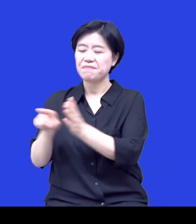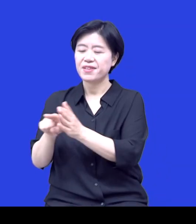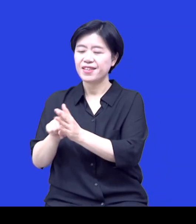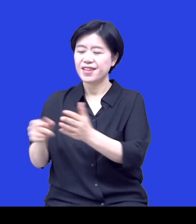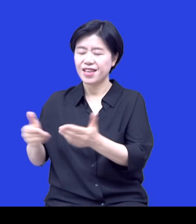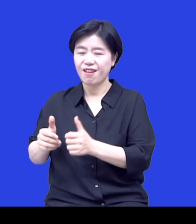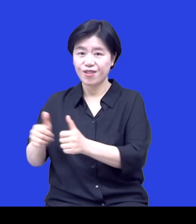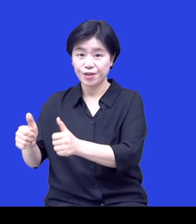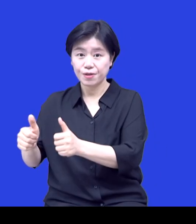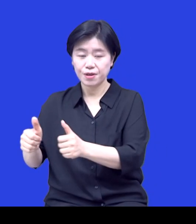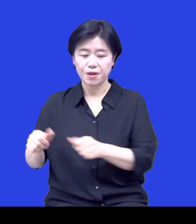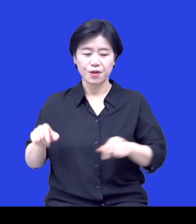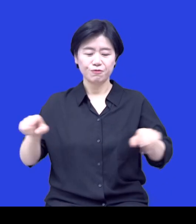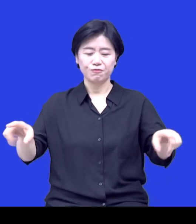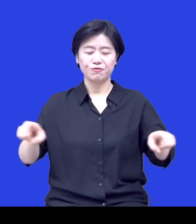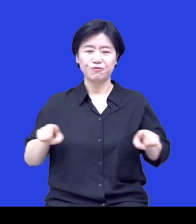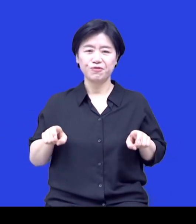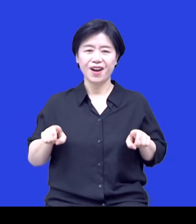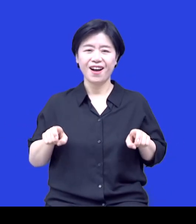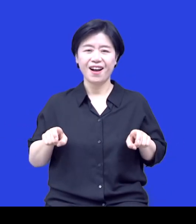하지만 그러니까. 적당히 죄를 짓는.